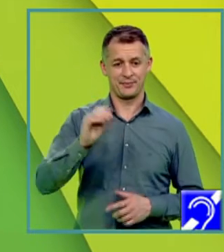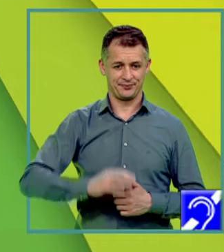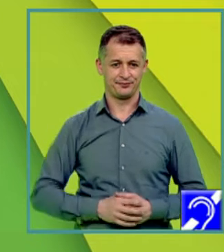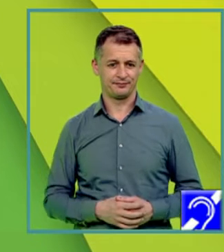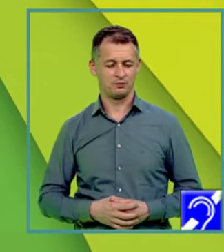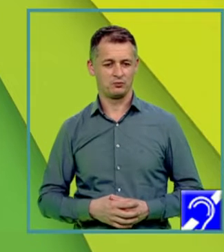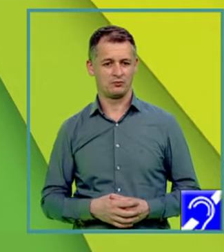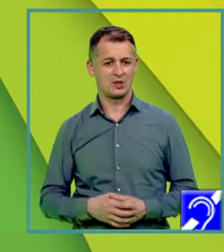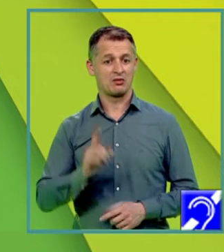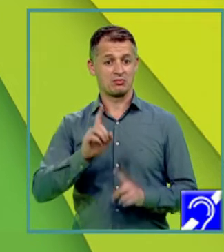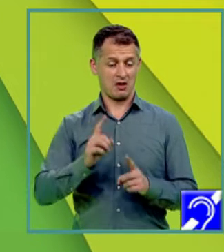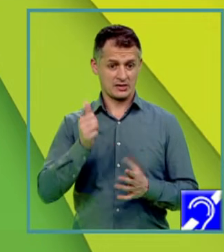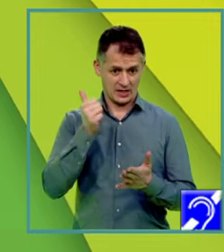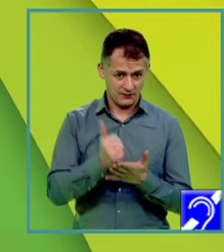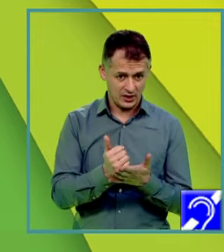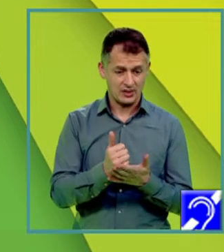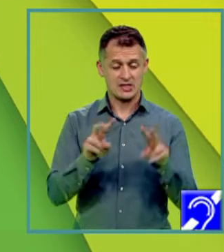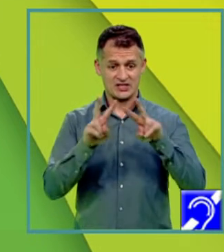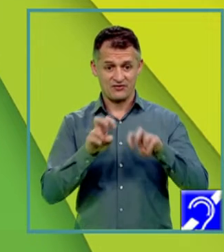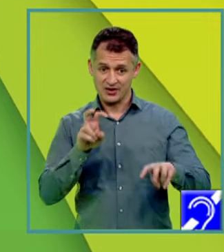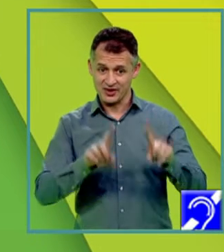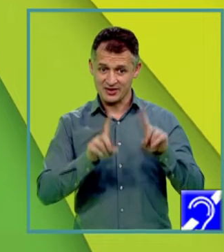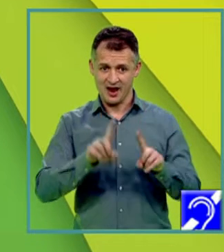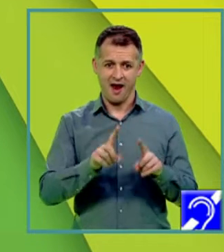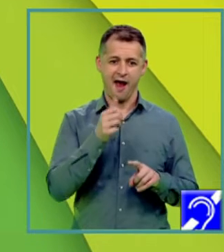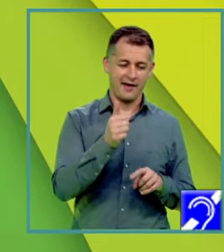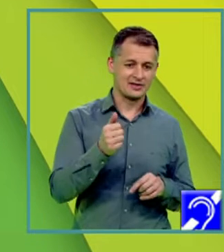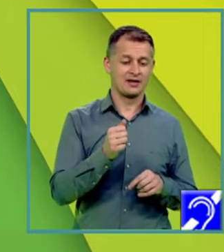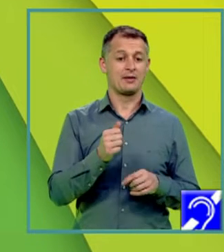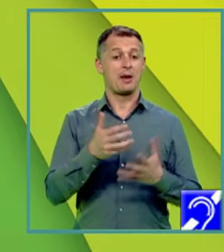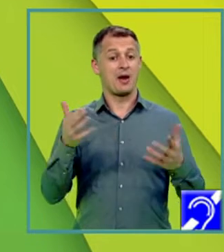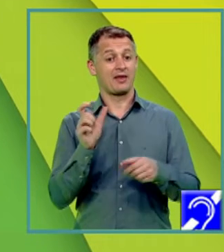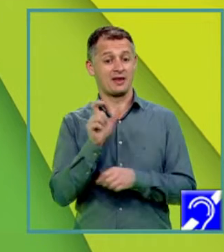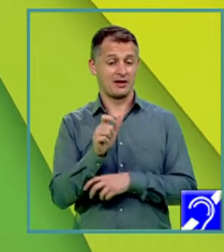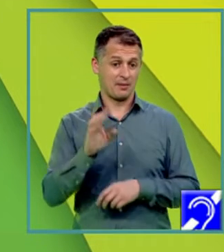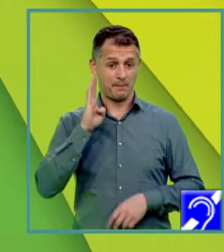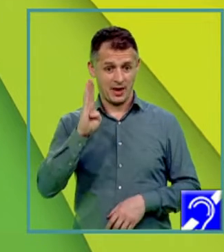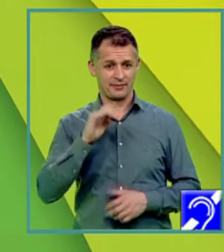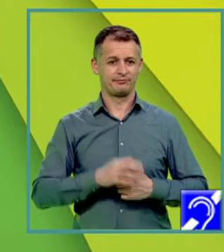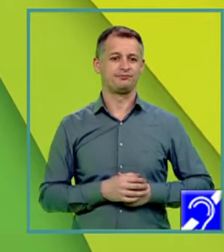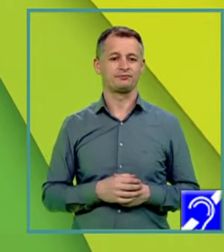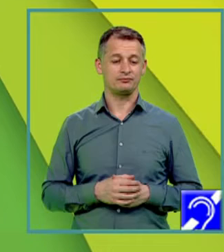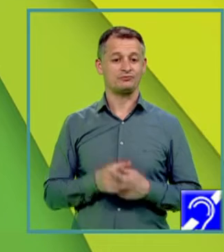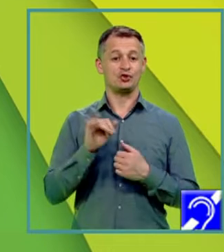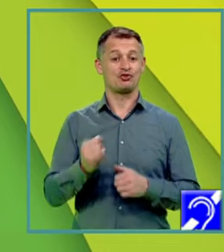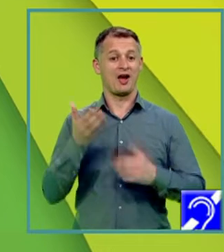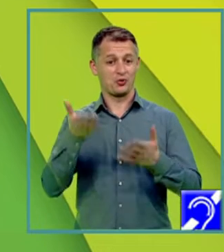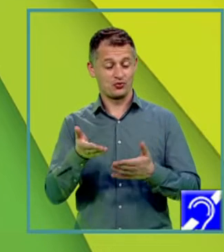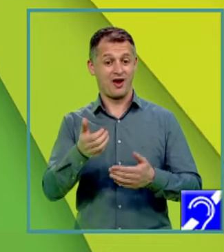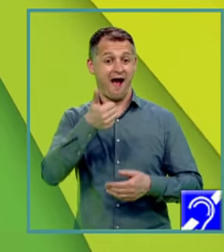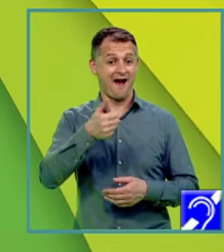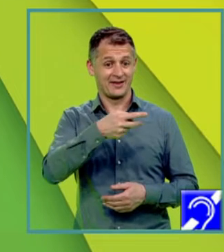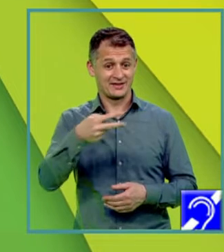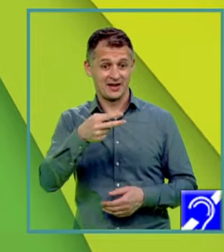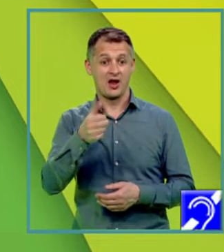în caz afirmativ se verifică dacă valoarea variabilei este mai mare decât valoarea variabilei b și atunci ei devine